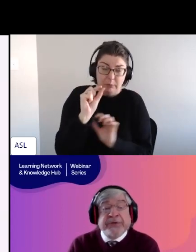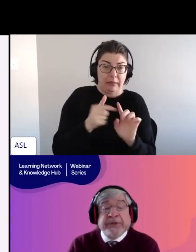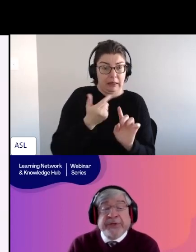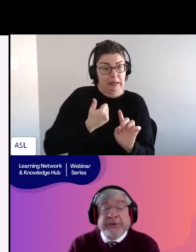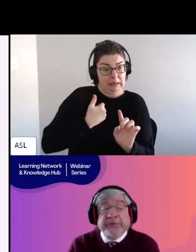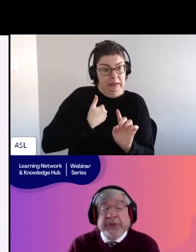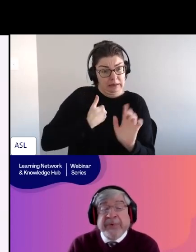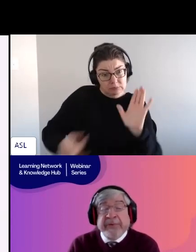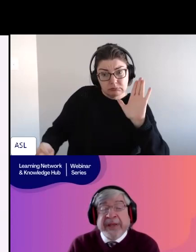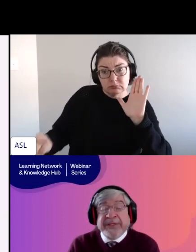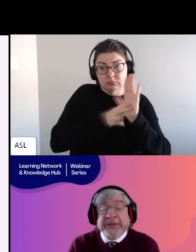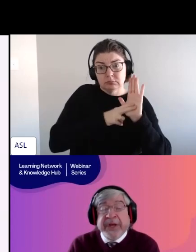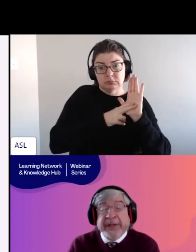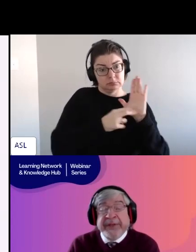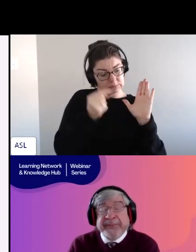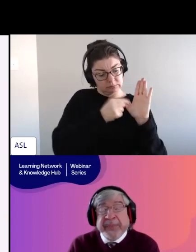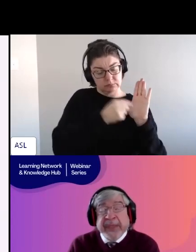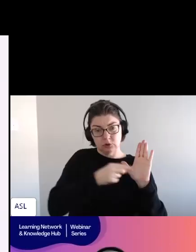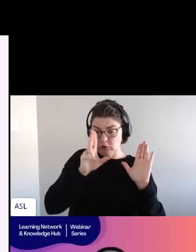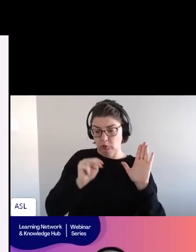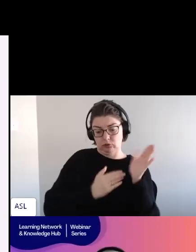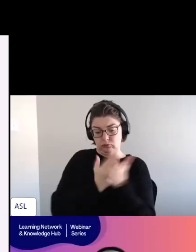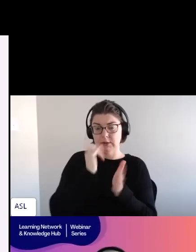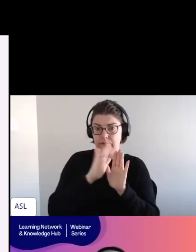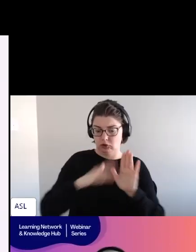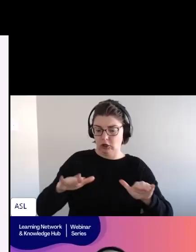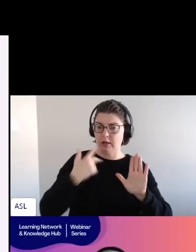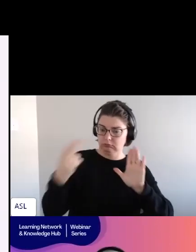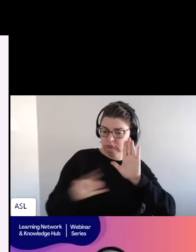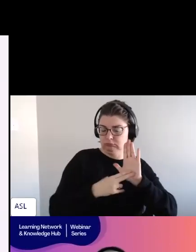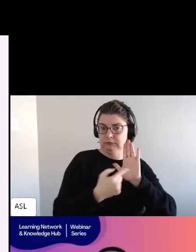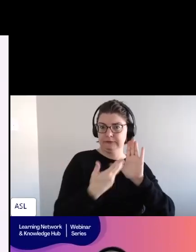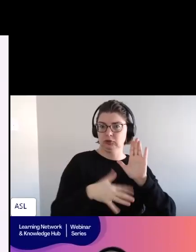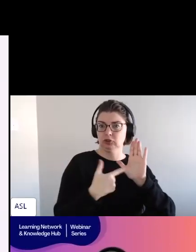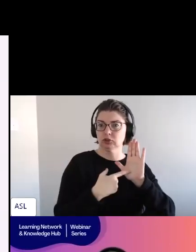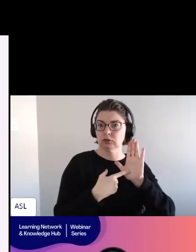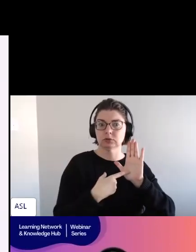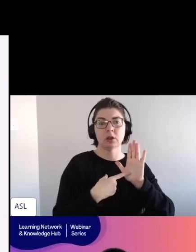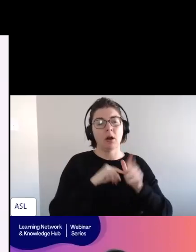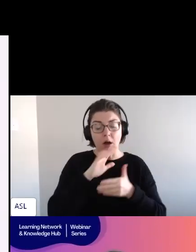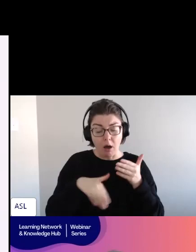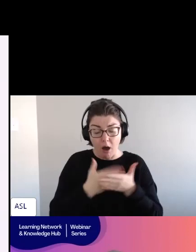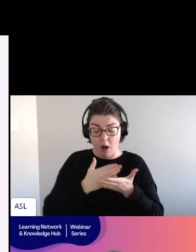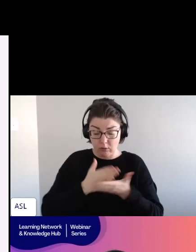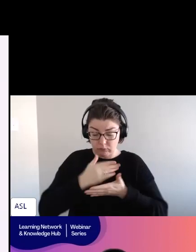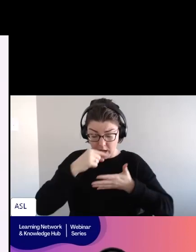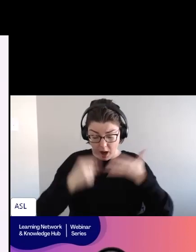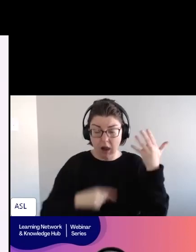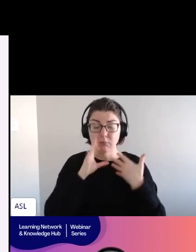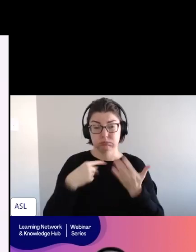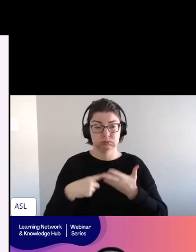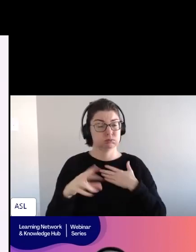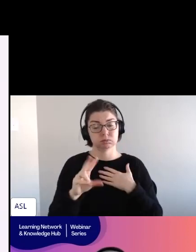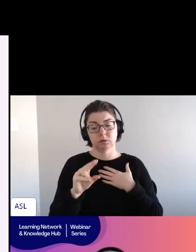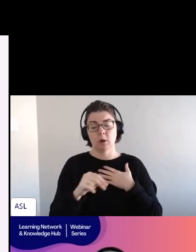ont très peu de connaissances et ne savent pas que le Canada est signataire à la Convention sur les droits de l'enfant des Nations Unies